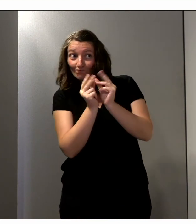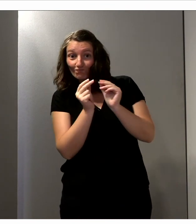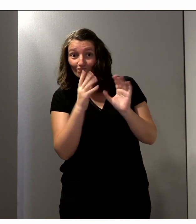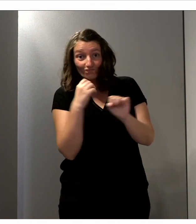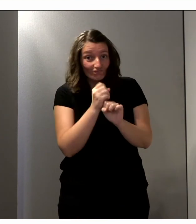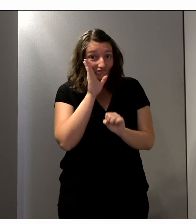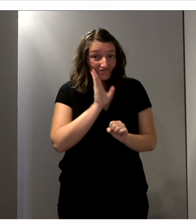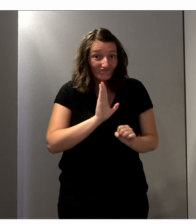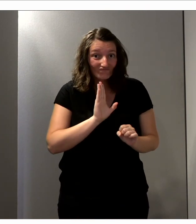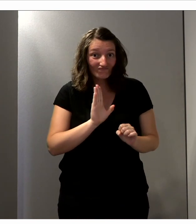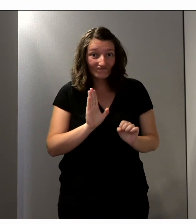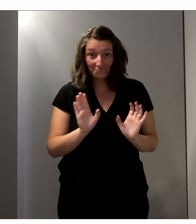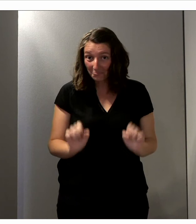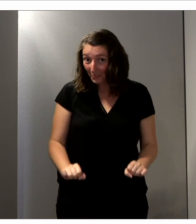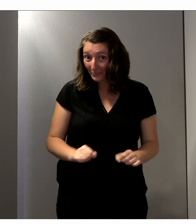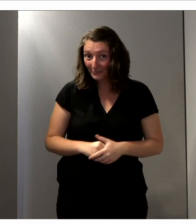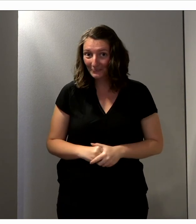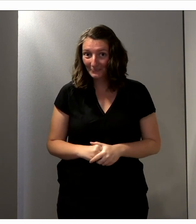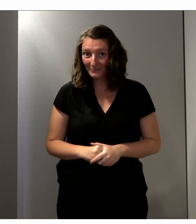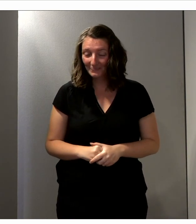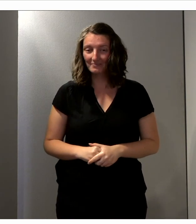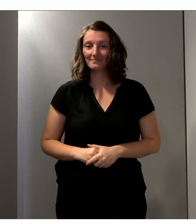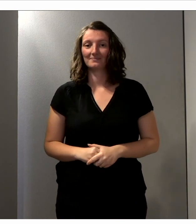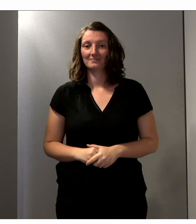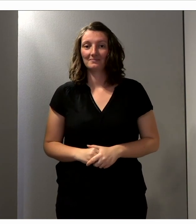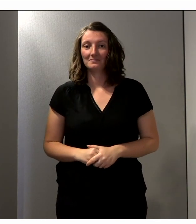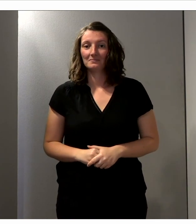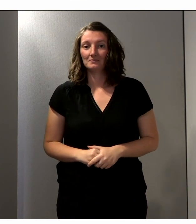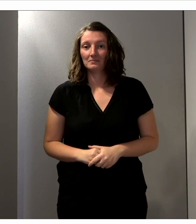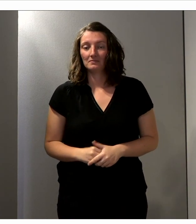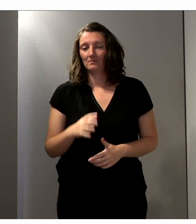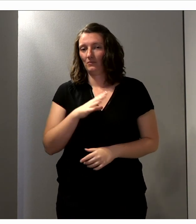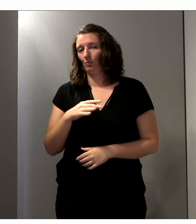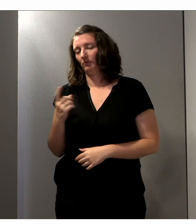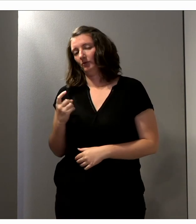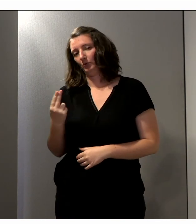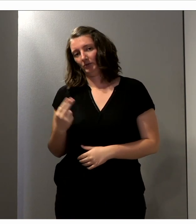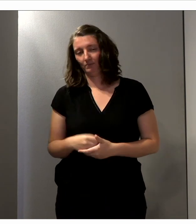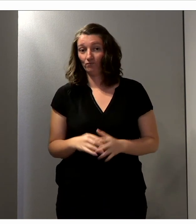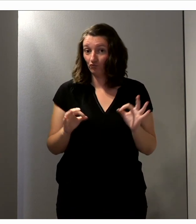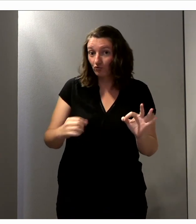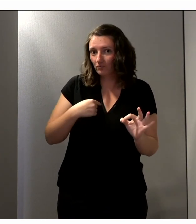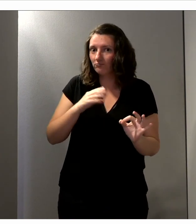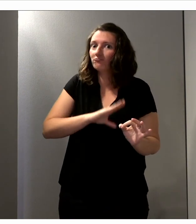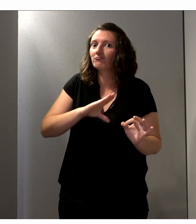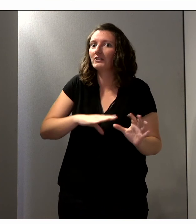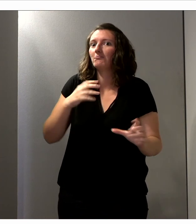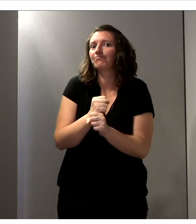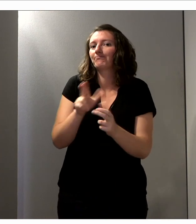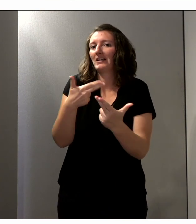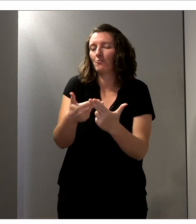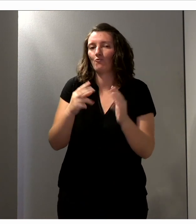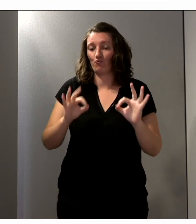en dire un peu, quelque chose? Alors, je vais essayer d'en dire un peu et de répondre à quelques questions. Alors, moi, mon intervention d'aujourd'hui,